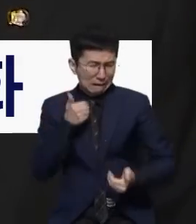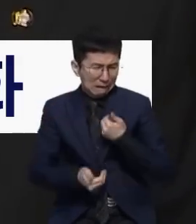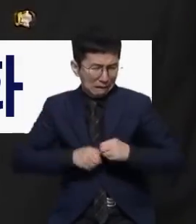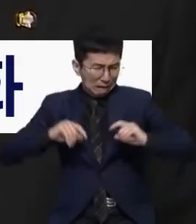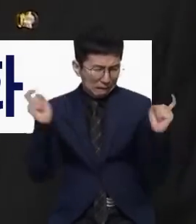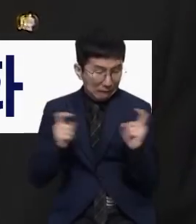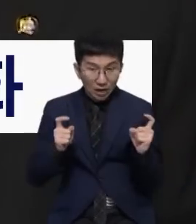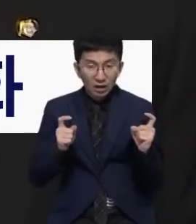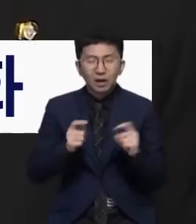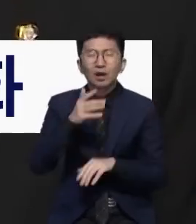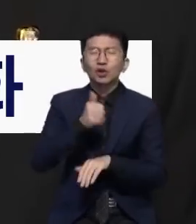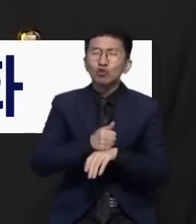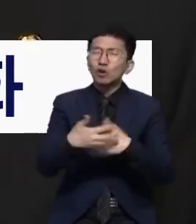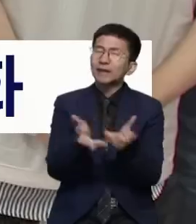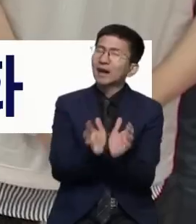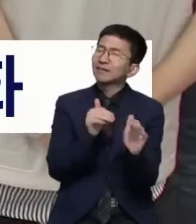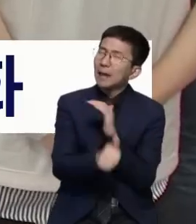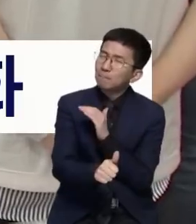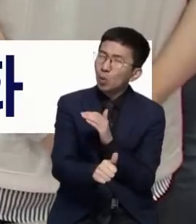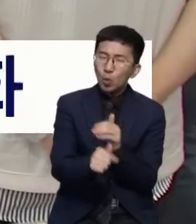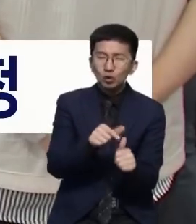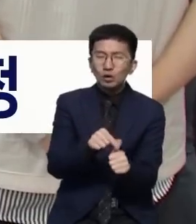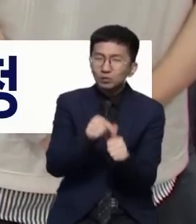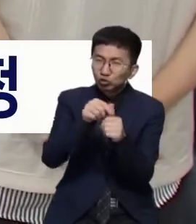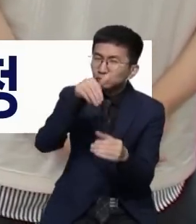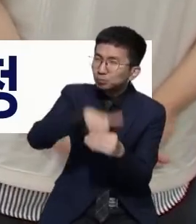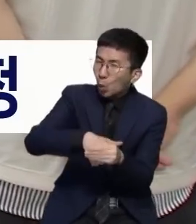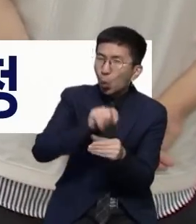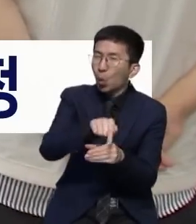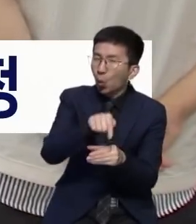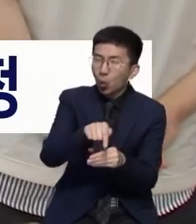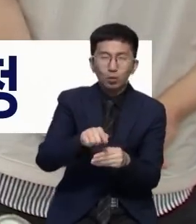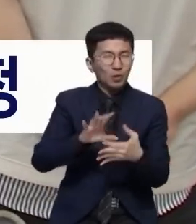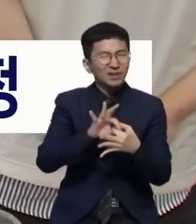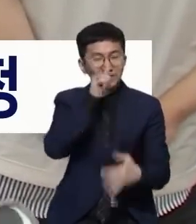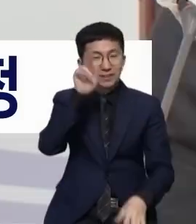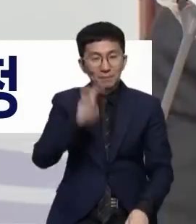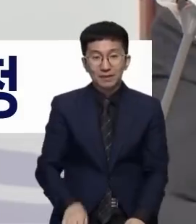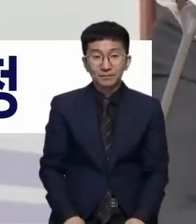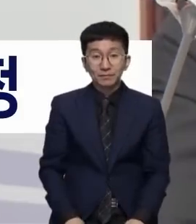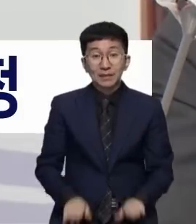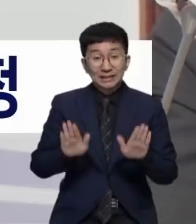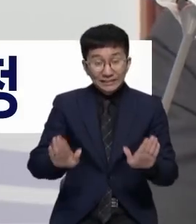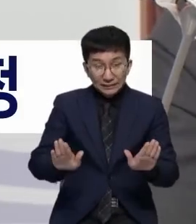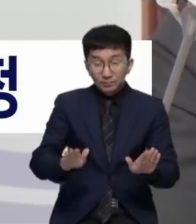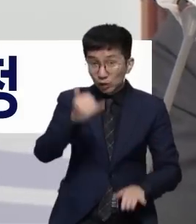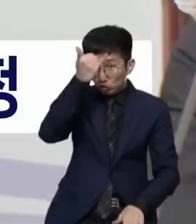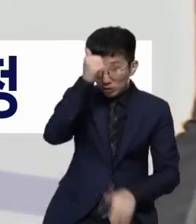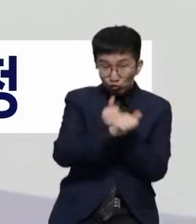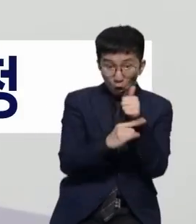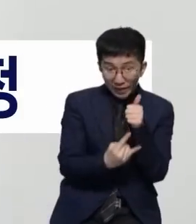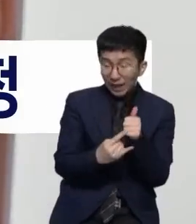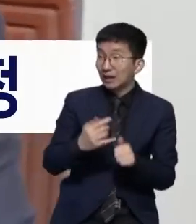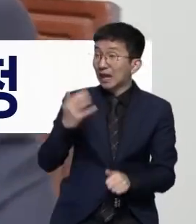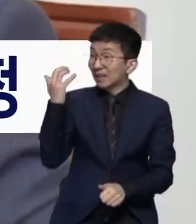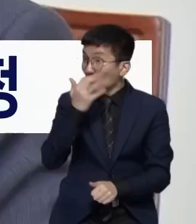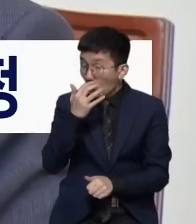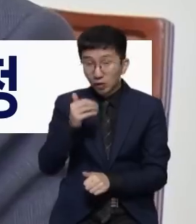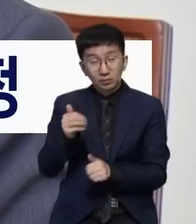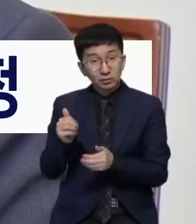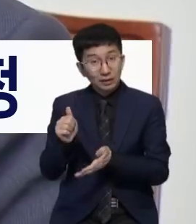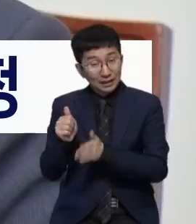경쟁에 신호탄 이라는 해석이 나옵니다 특히 이달 말 당 윤리 위원회 가 이 대표의 성상납 꽈 증거인멸 교사 의혹에